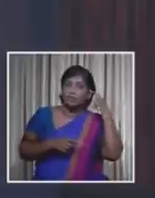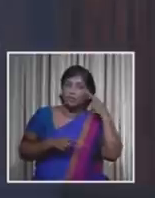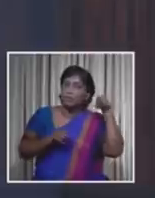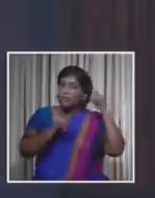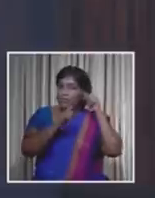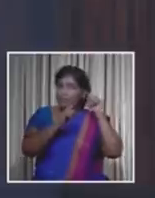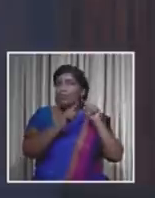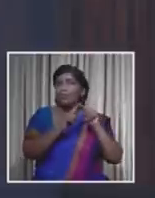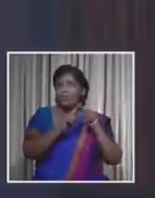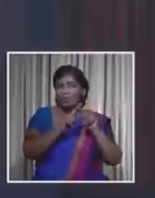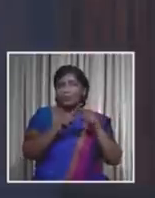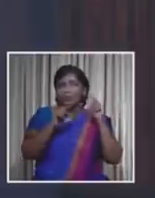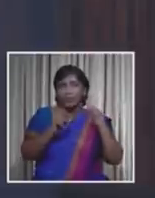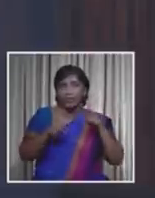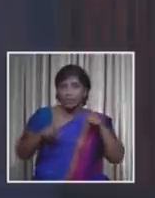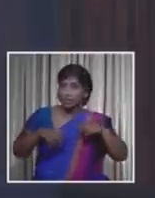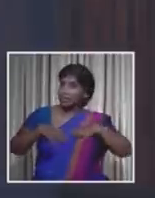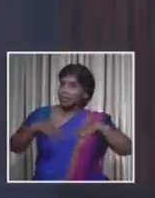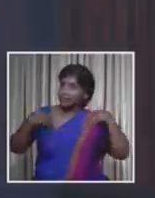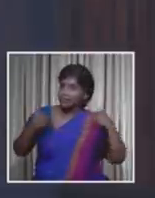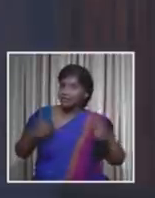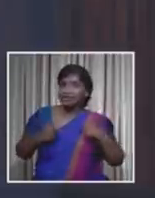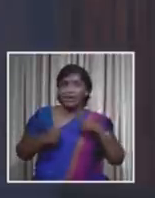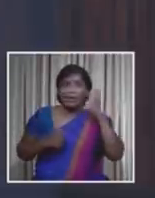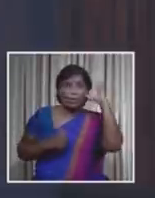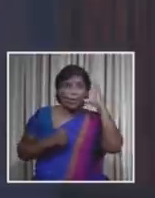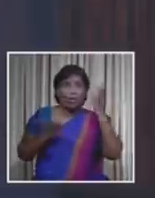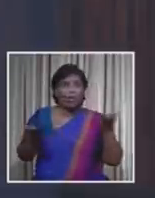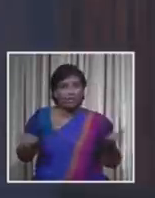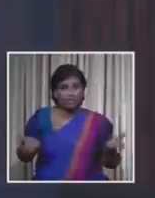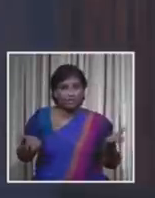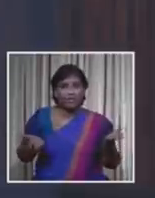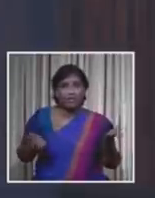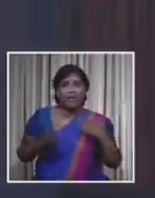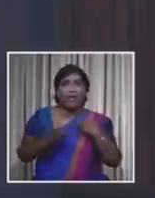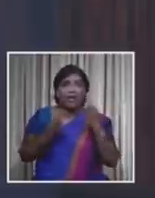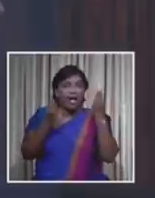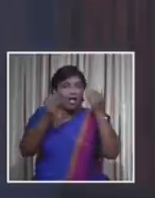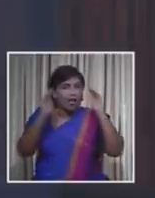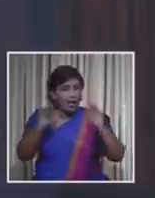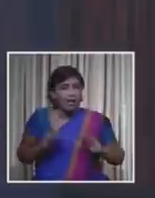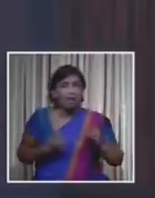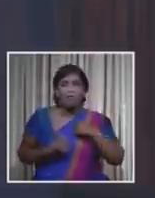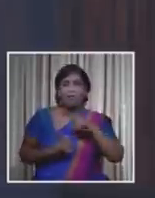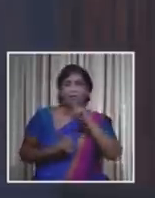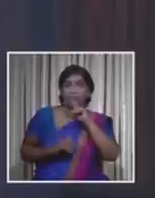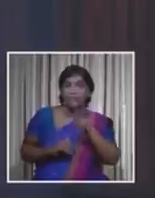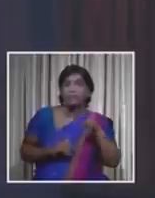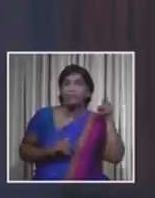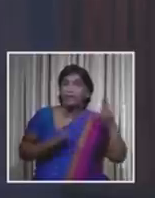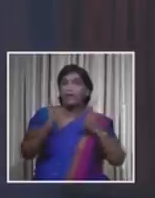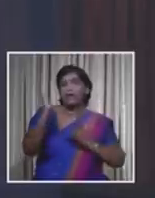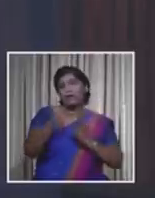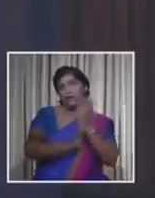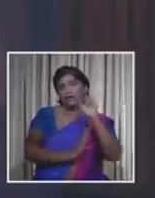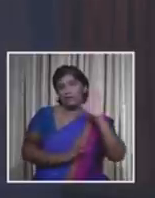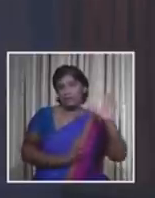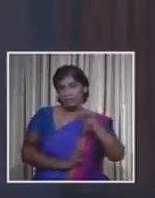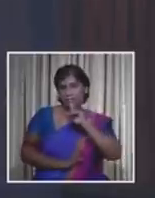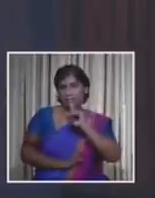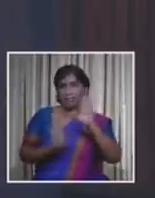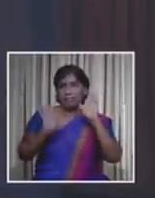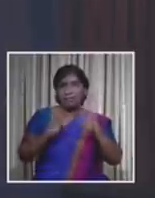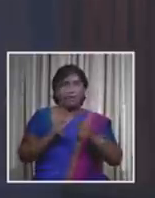අරගෙන දැන් සැපද පොල් තියෙනවද ලාභද කියලා මං ඇහුව එතුමාට අයිතියක් තියෙනවා කියලා